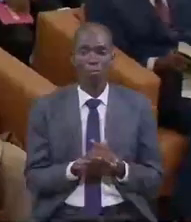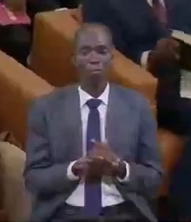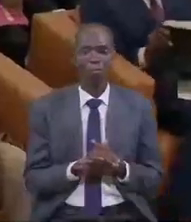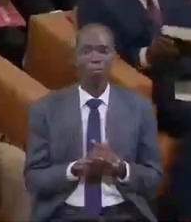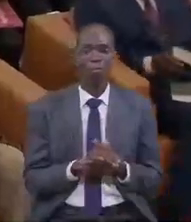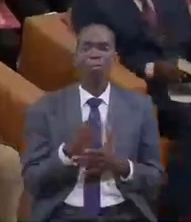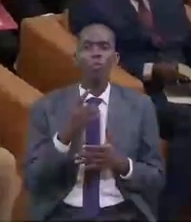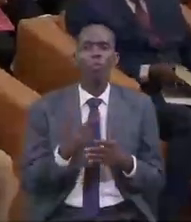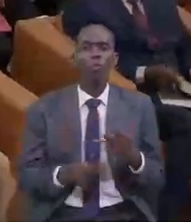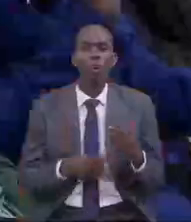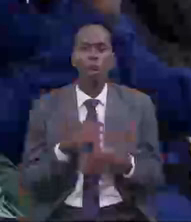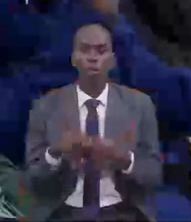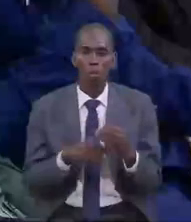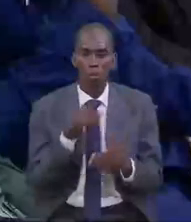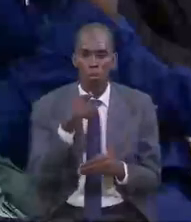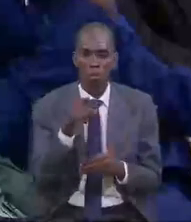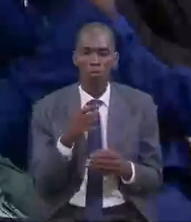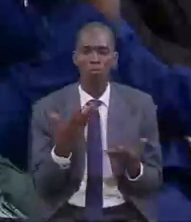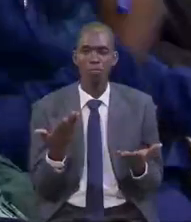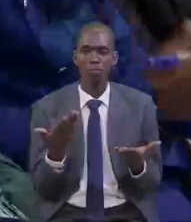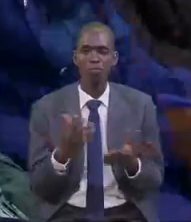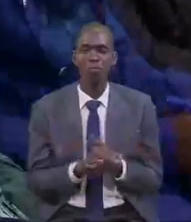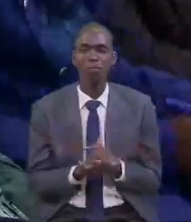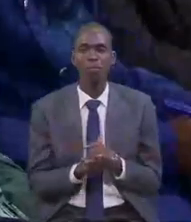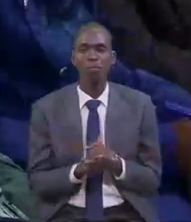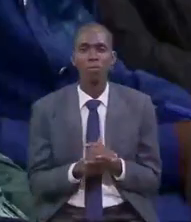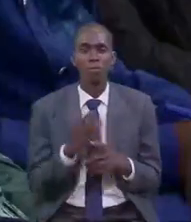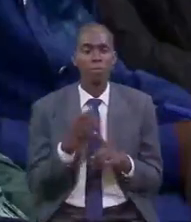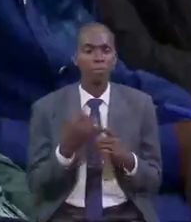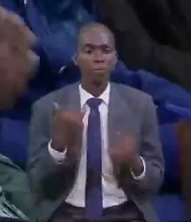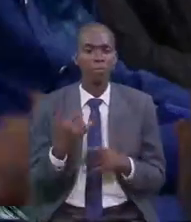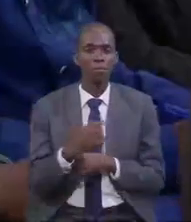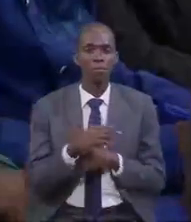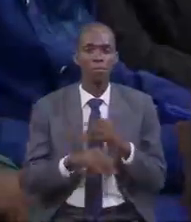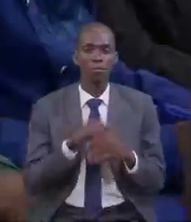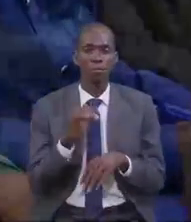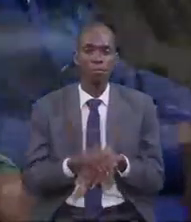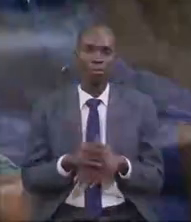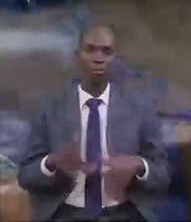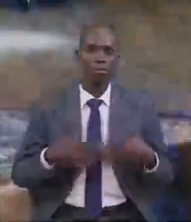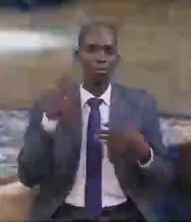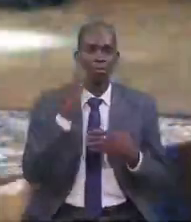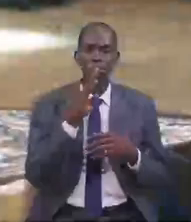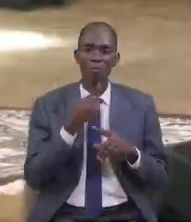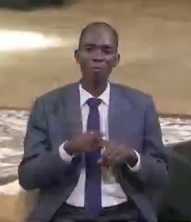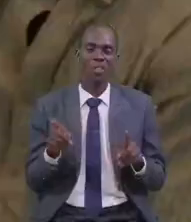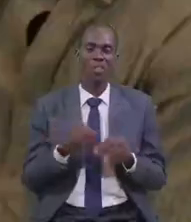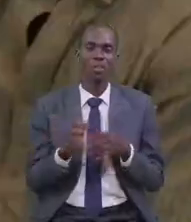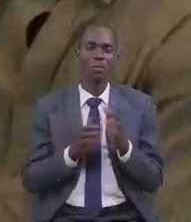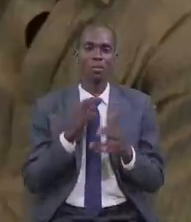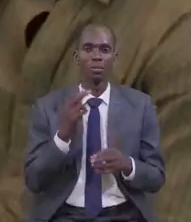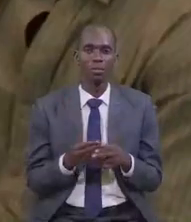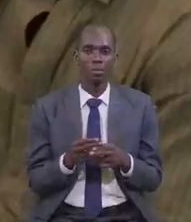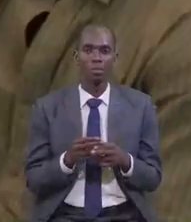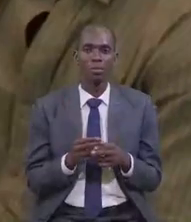et vous. À partir de ce matin, votre vie sera différente. Votre